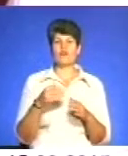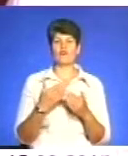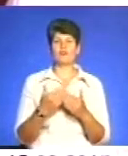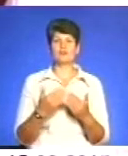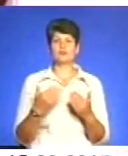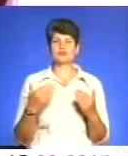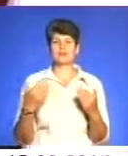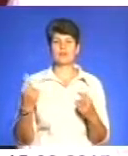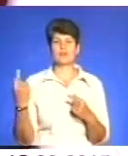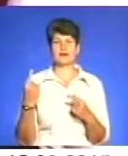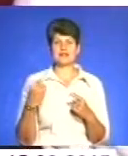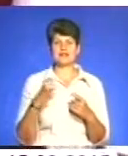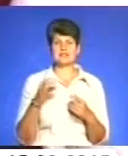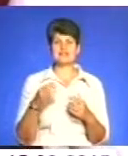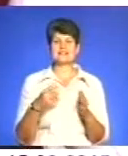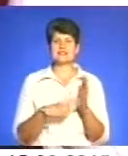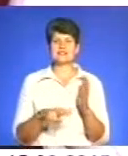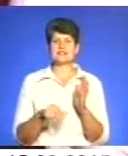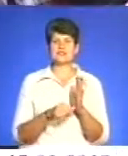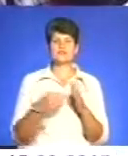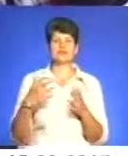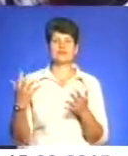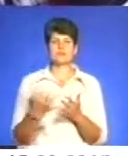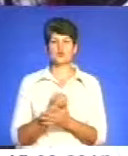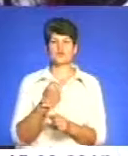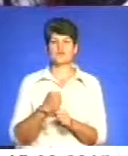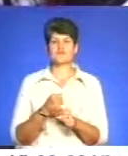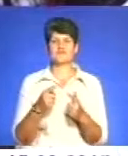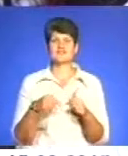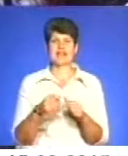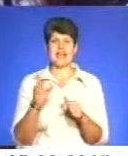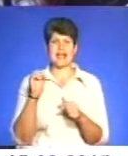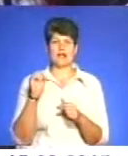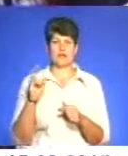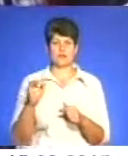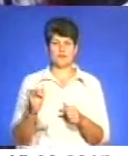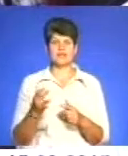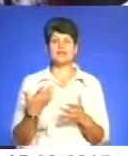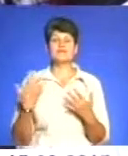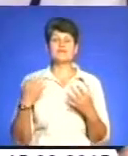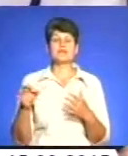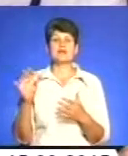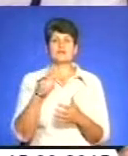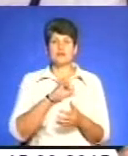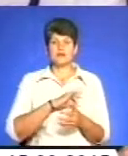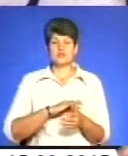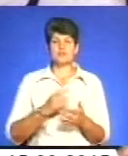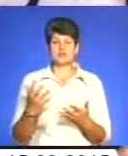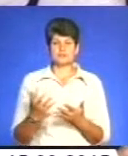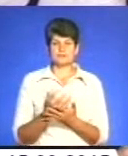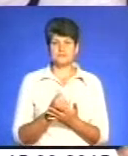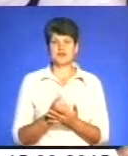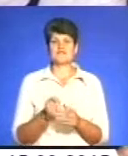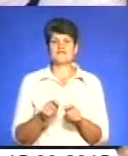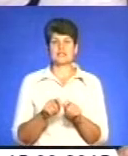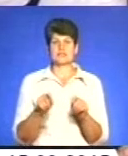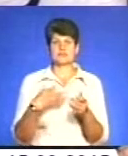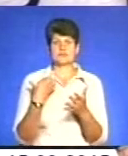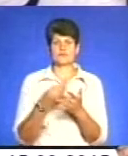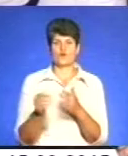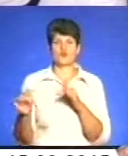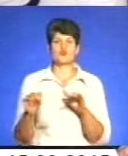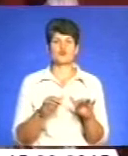семестру 76 вже успішно працюють у сфері економіки. Встиг використати здобуті знання на практиці, відкривши власну